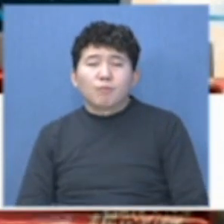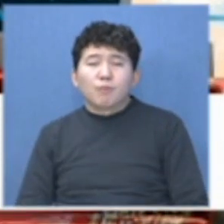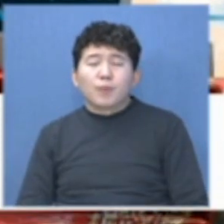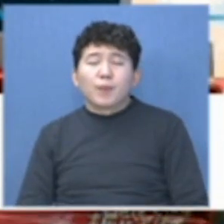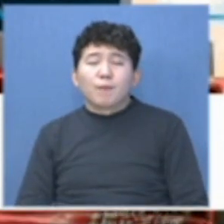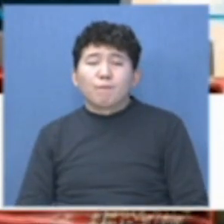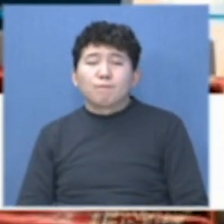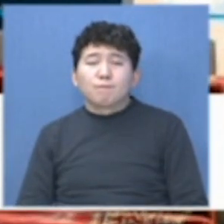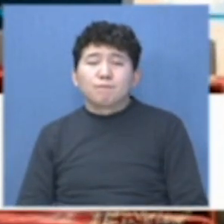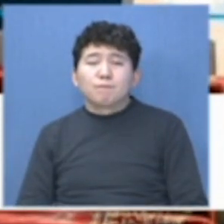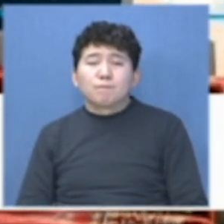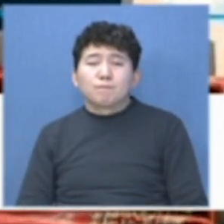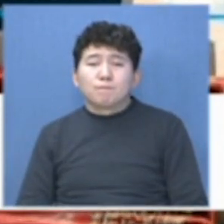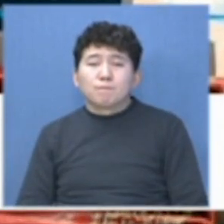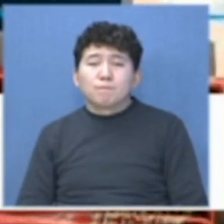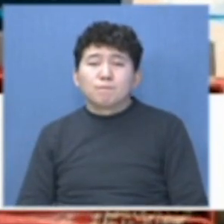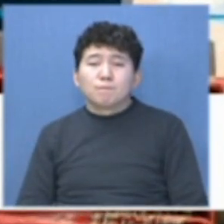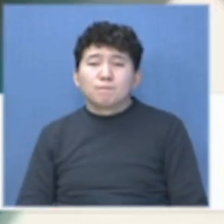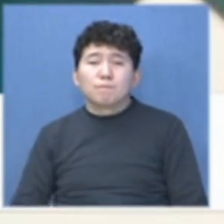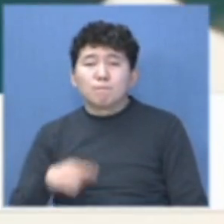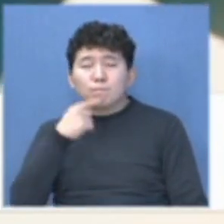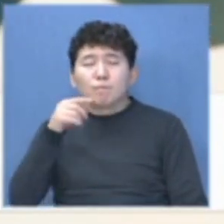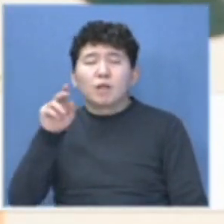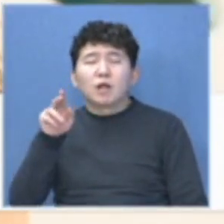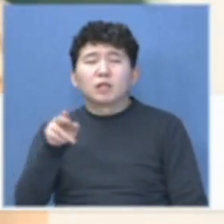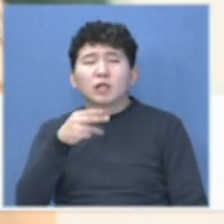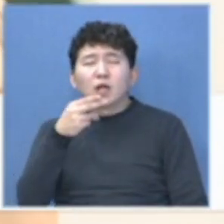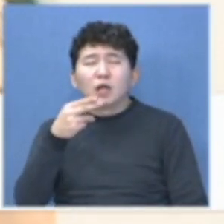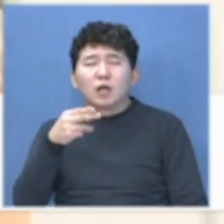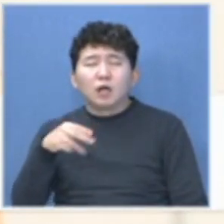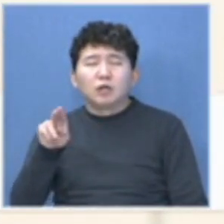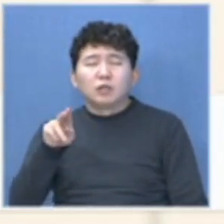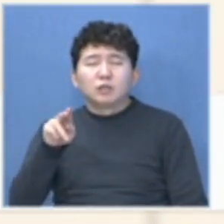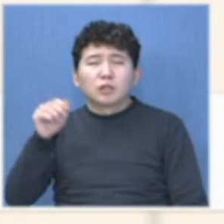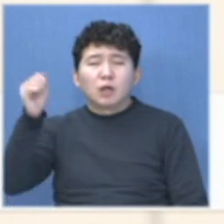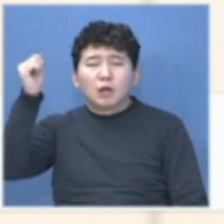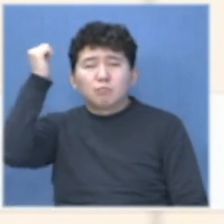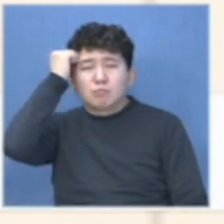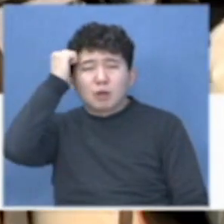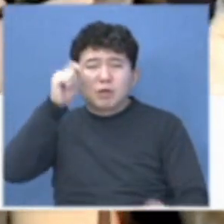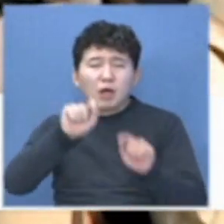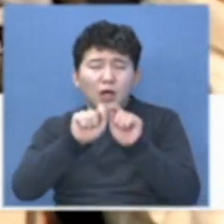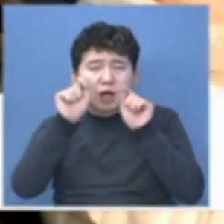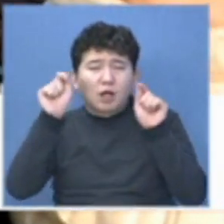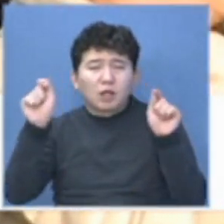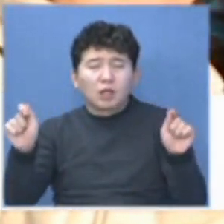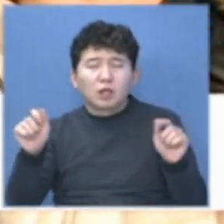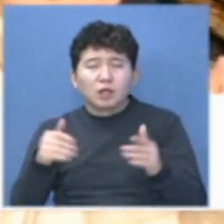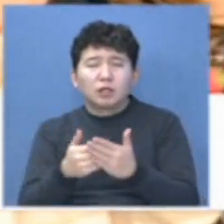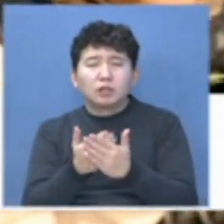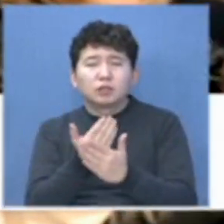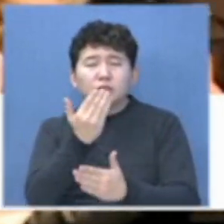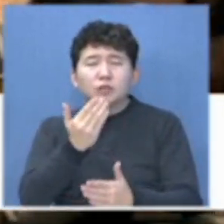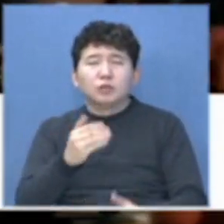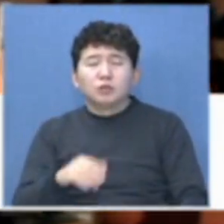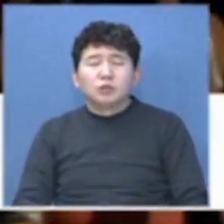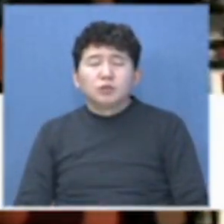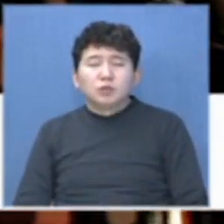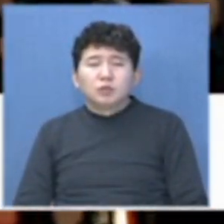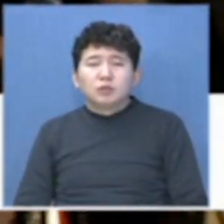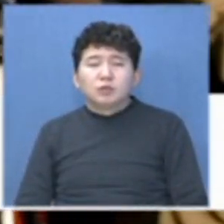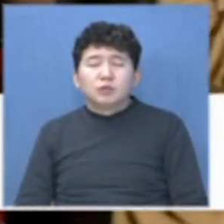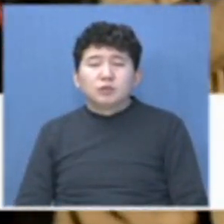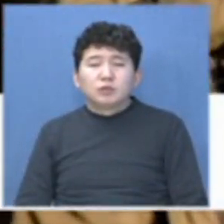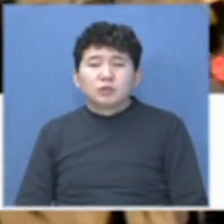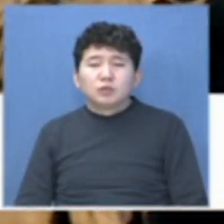қалада желтоқсаншылардың рухына арналған желтоқсан алауы мүсіндік композициясы ашылды. Жаңа нысан Ертіс жағалауындағы Ғашықтар аллеясы